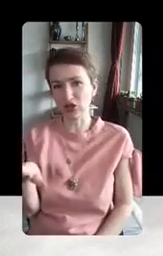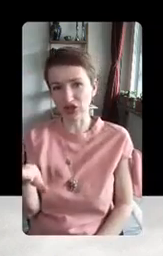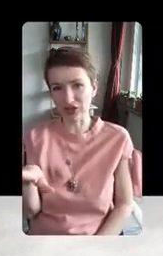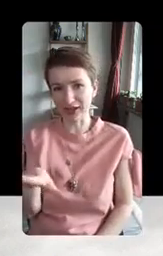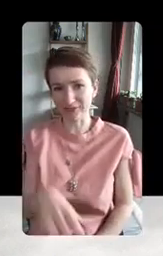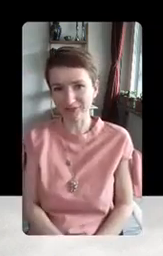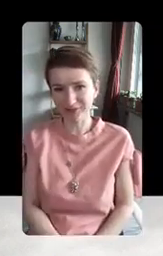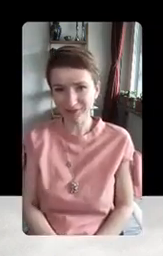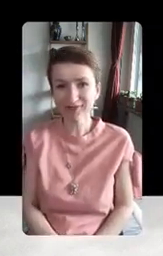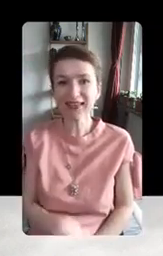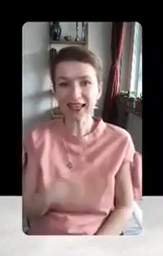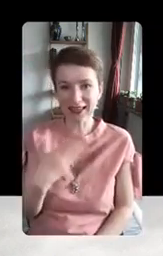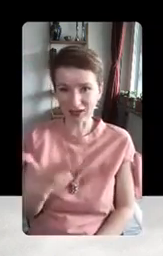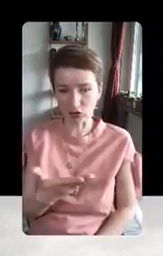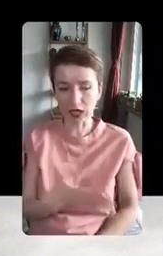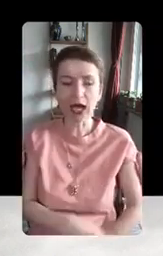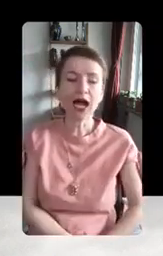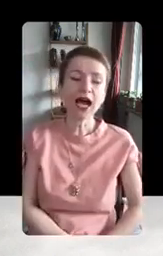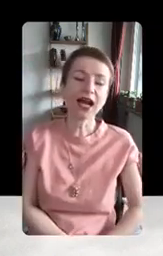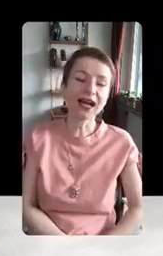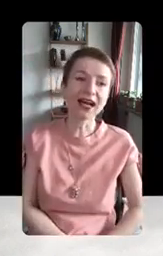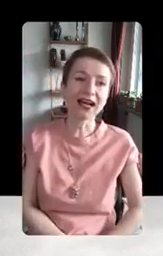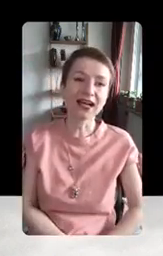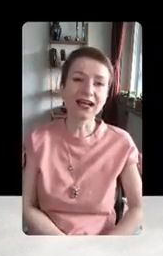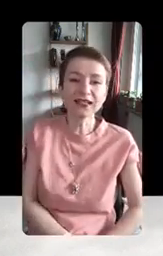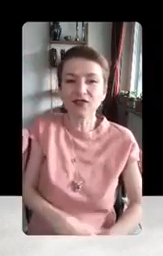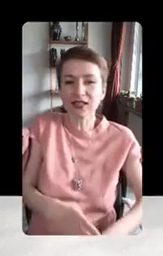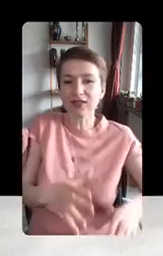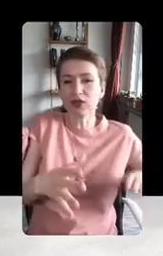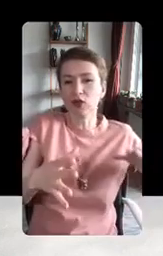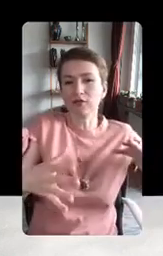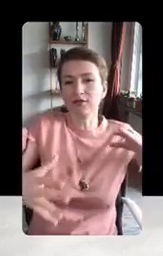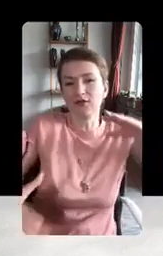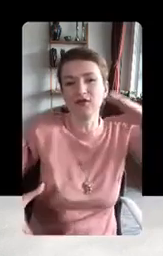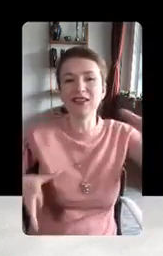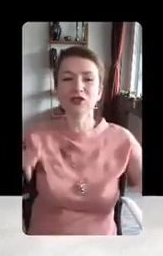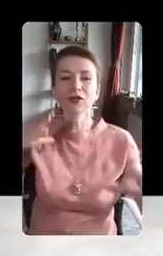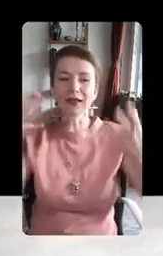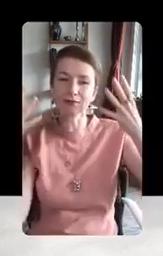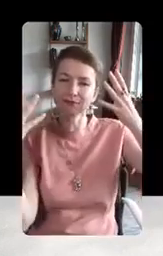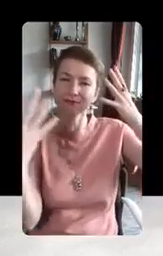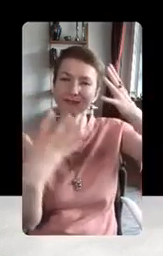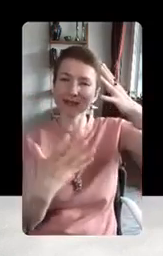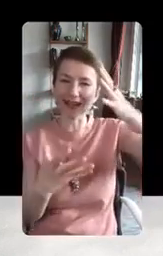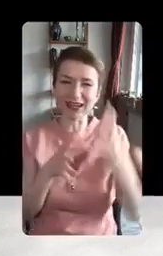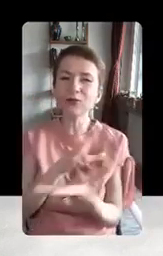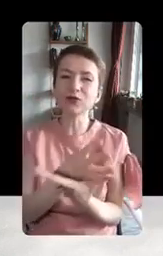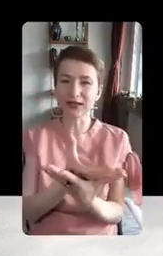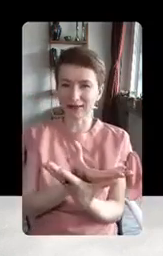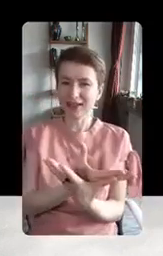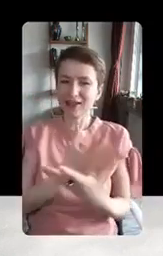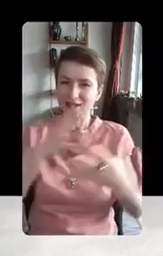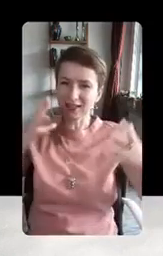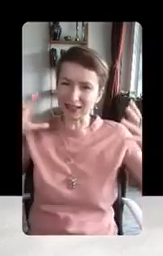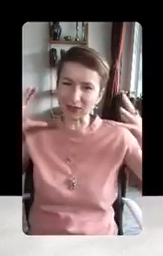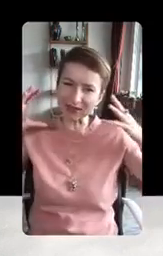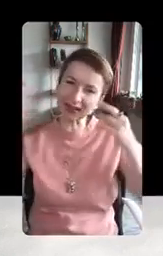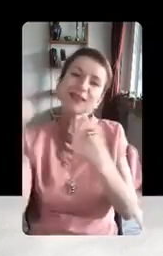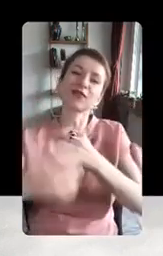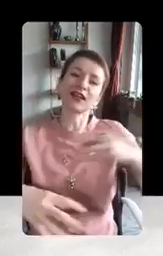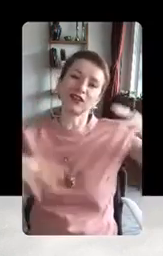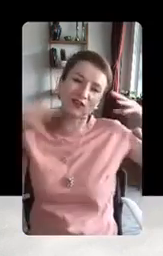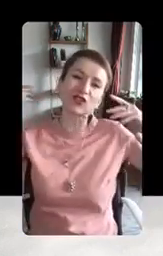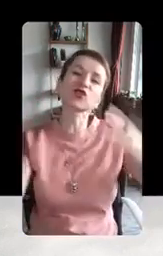об этом речь не шла. Так вот, Эльза выросла в такой веселой коммуне,